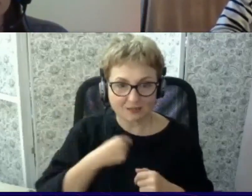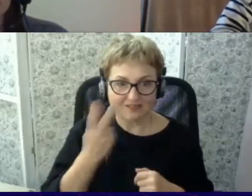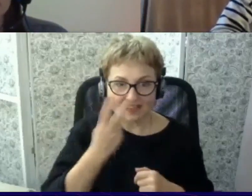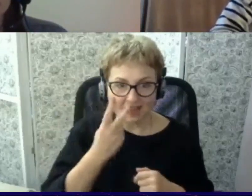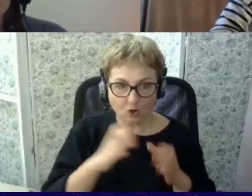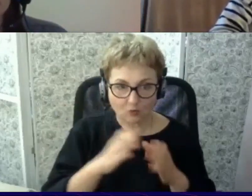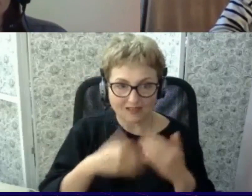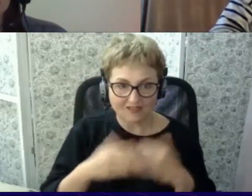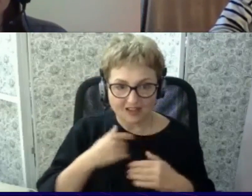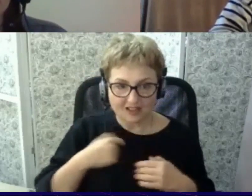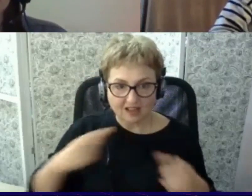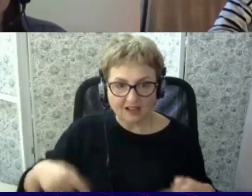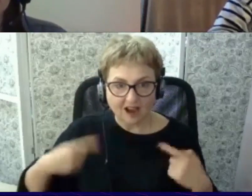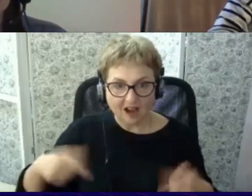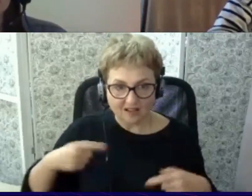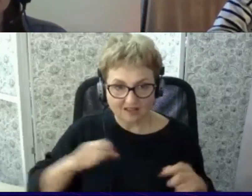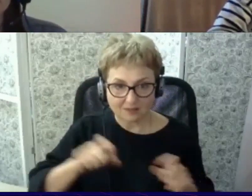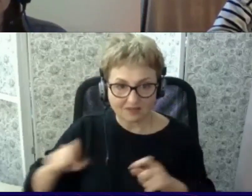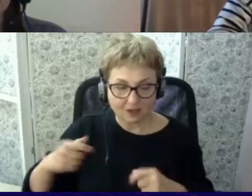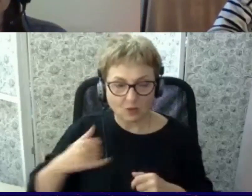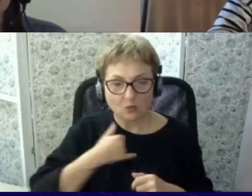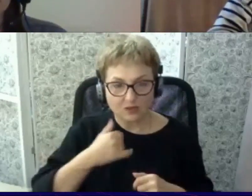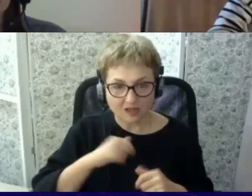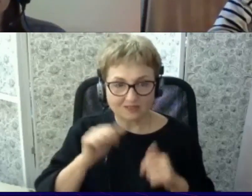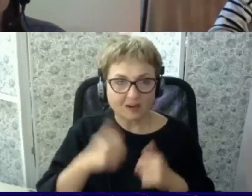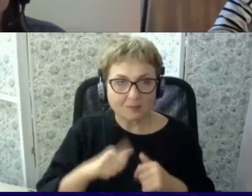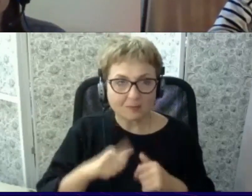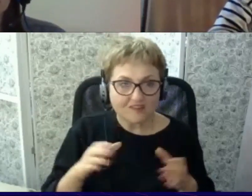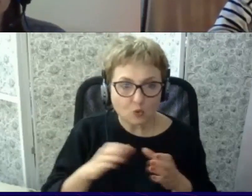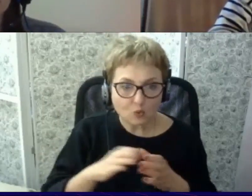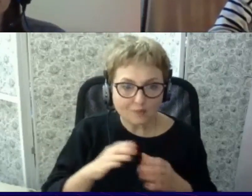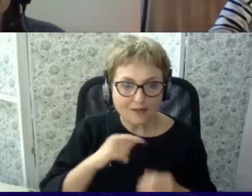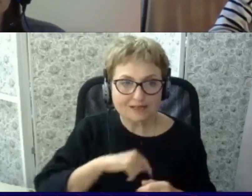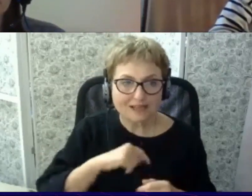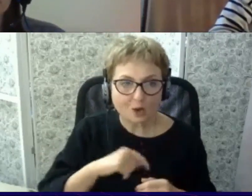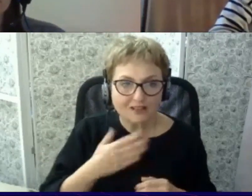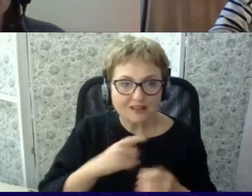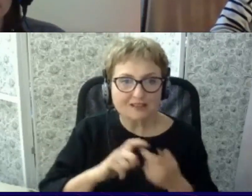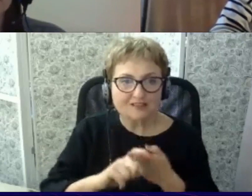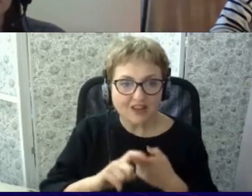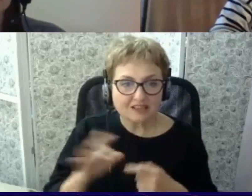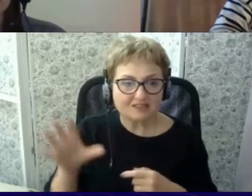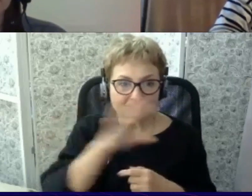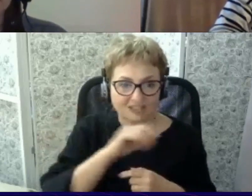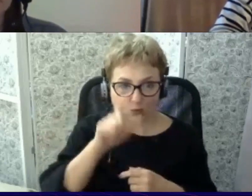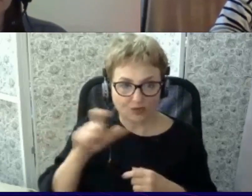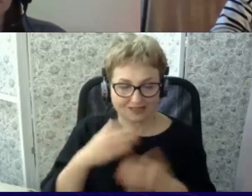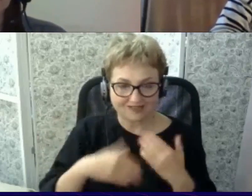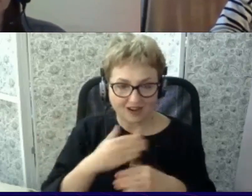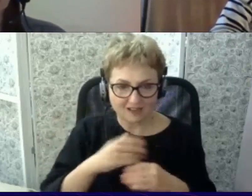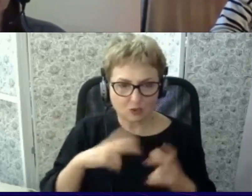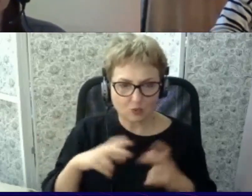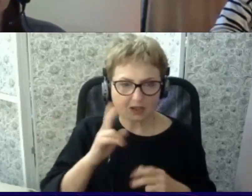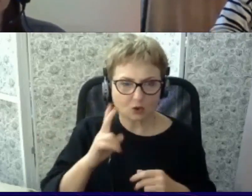меня вторая группа инвалидности, передвигаюсь на коляске, но тем не менее у нас сформировали группу психологов, да, с нами на связи, всех людей с